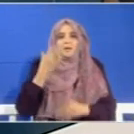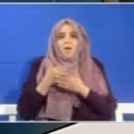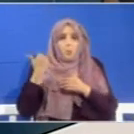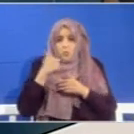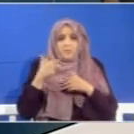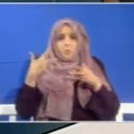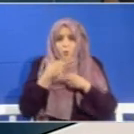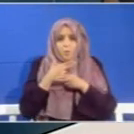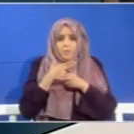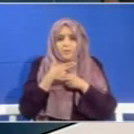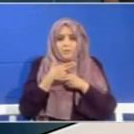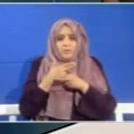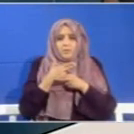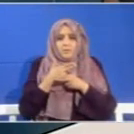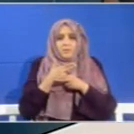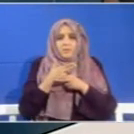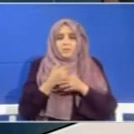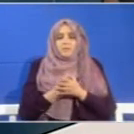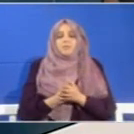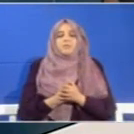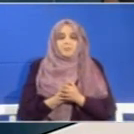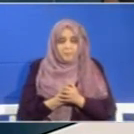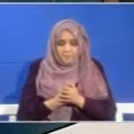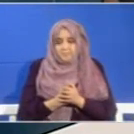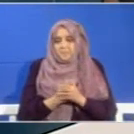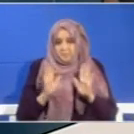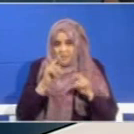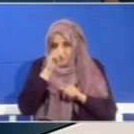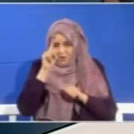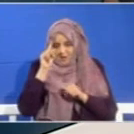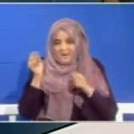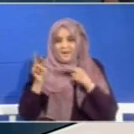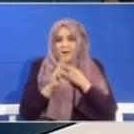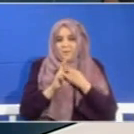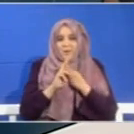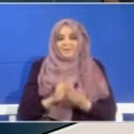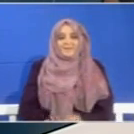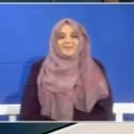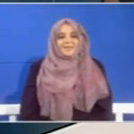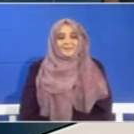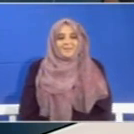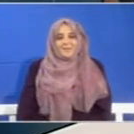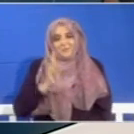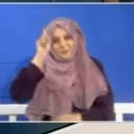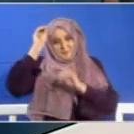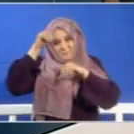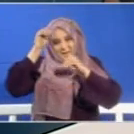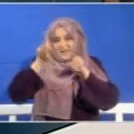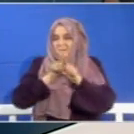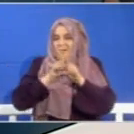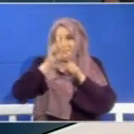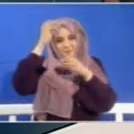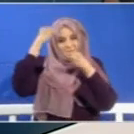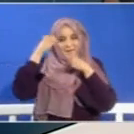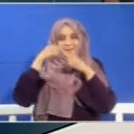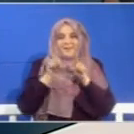نقطعها ونركع ونسجد. نعم يجاوبك بإذن الله. وبارك الله فيكم. فيك بركة السيدة